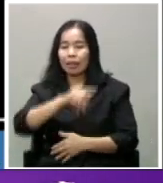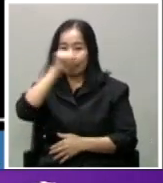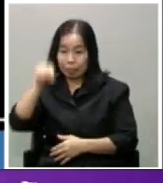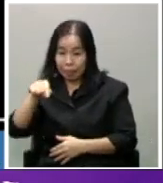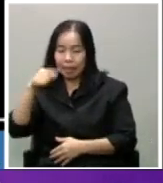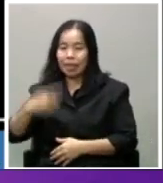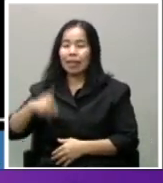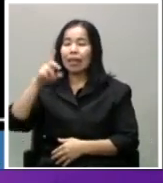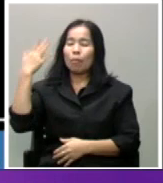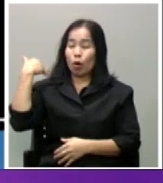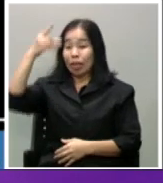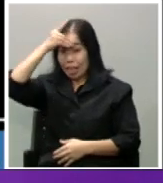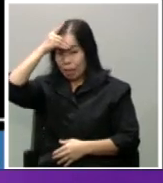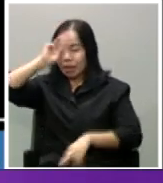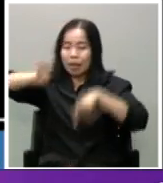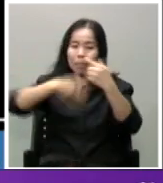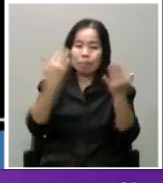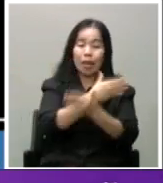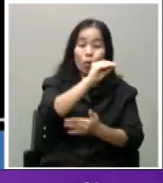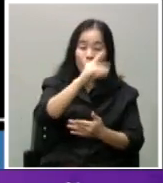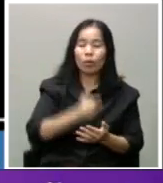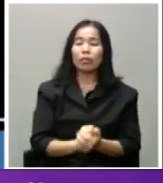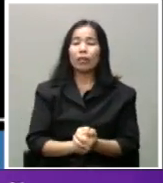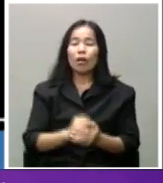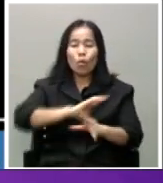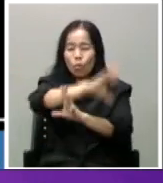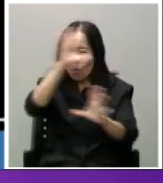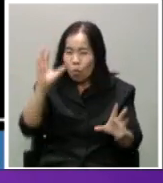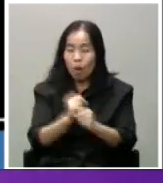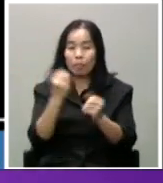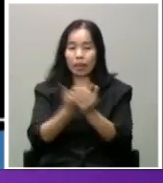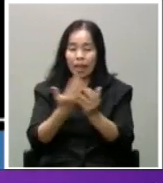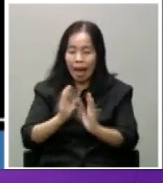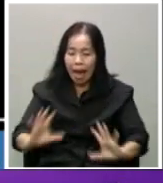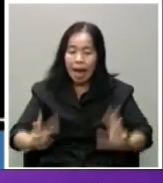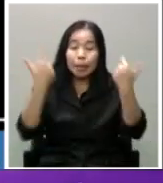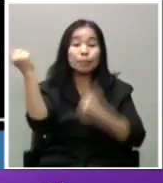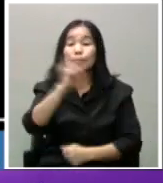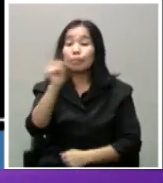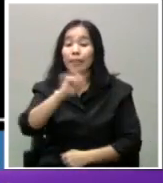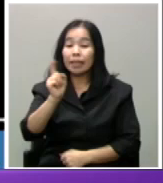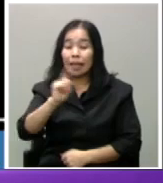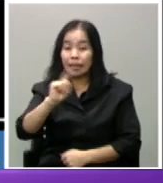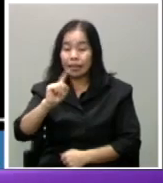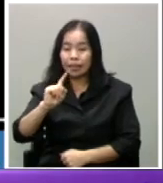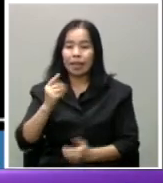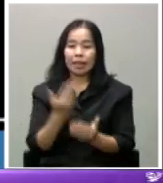เดิมมาหรอกกลายเป็น Logitech เนี่ยครับสรุปรวมๆแล้วเนี่ยครับเงินหายไป